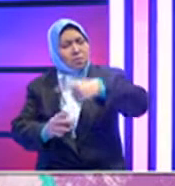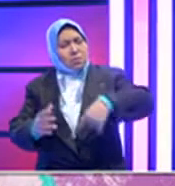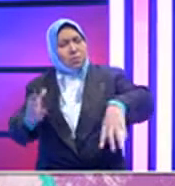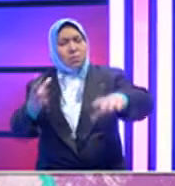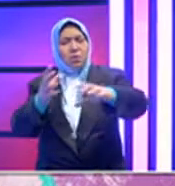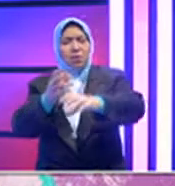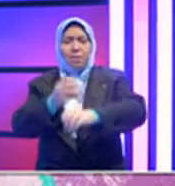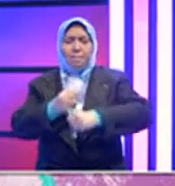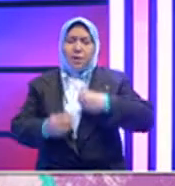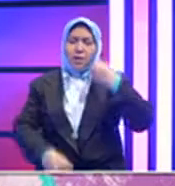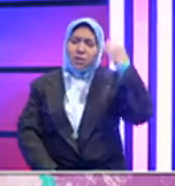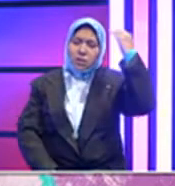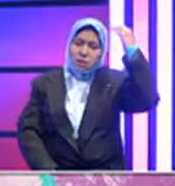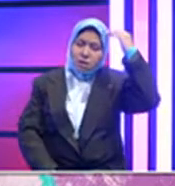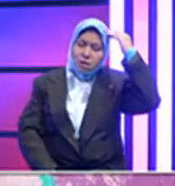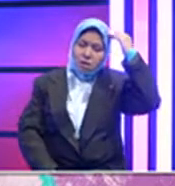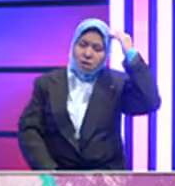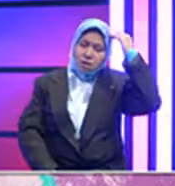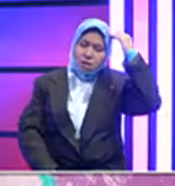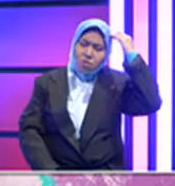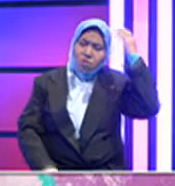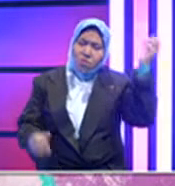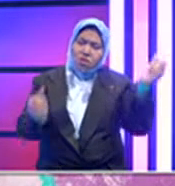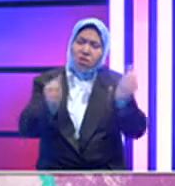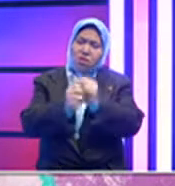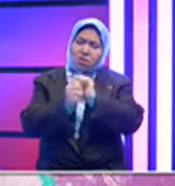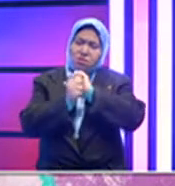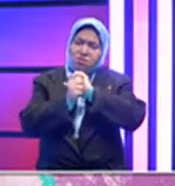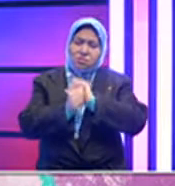aayaatihi feat air di Fulham